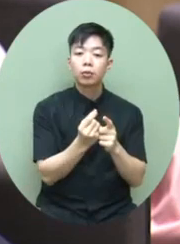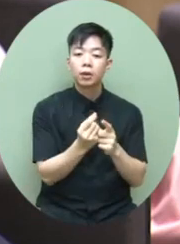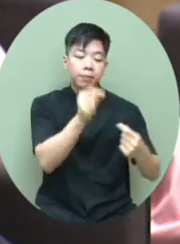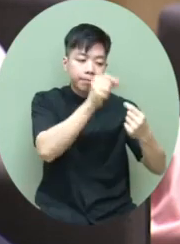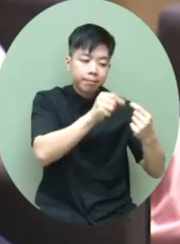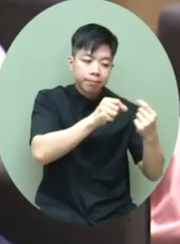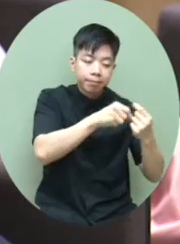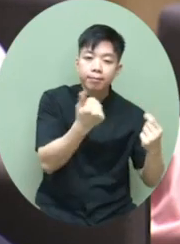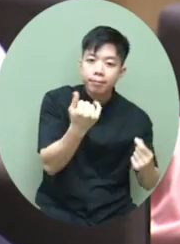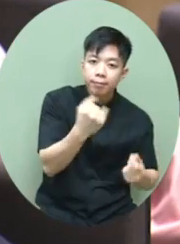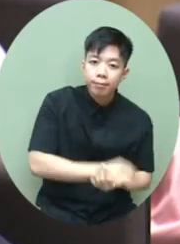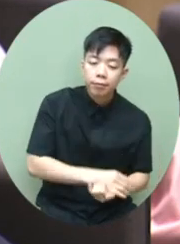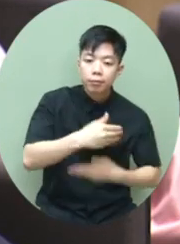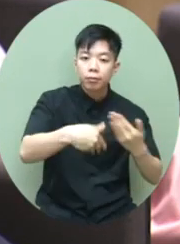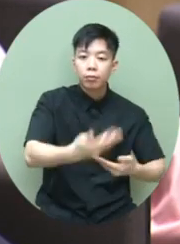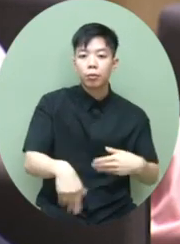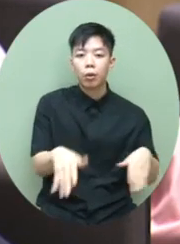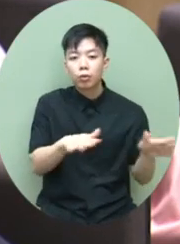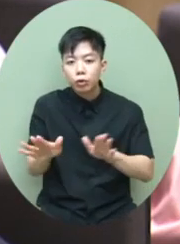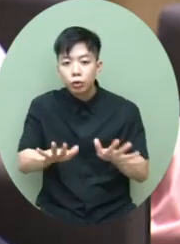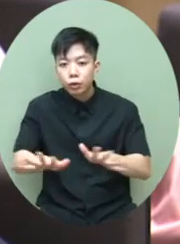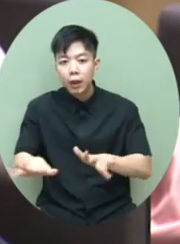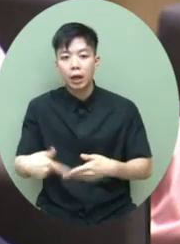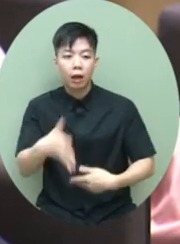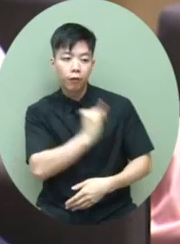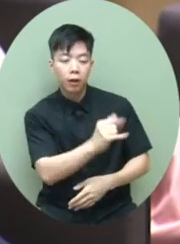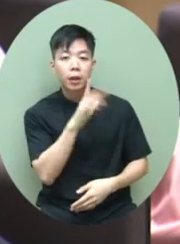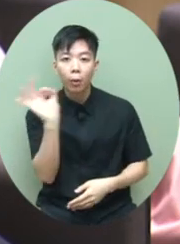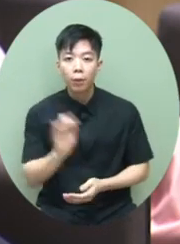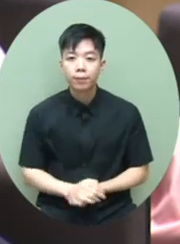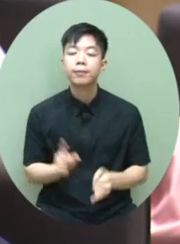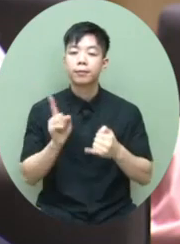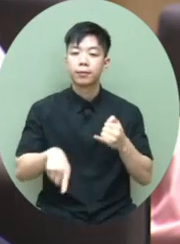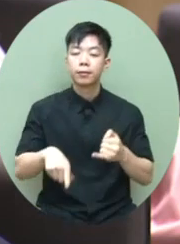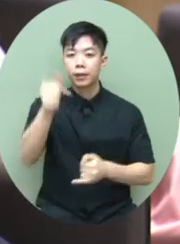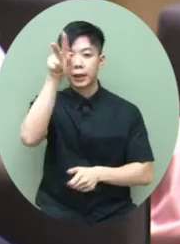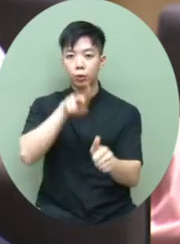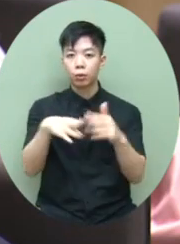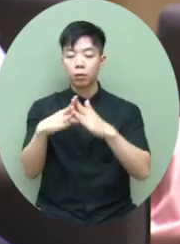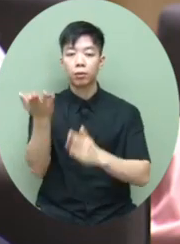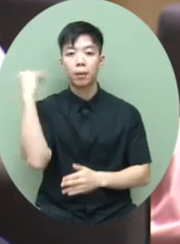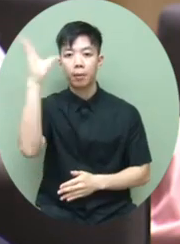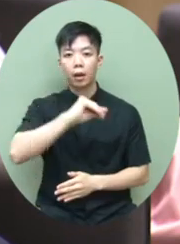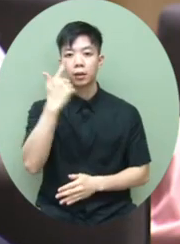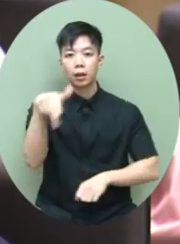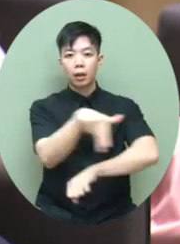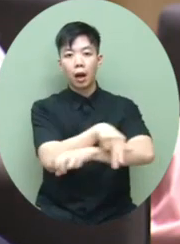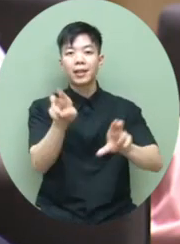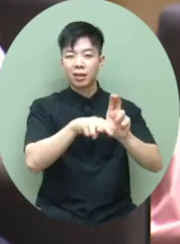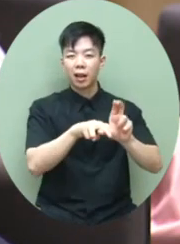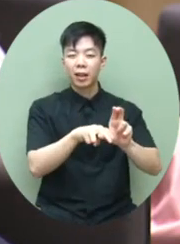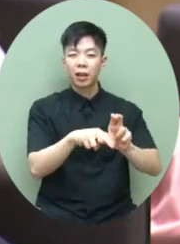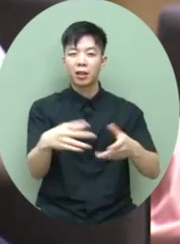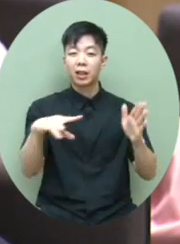或者會不會有什麼跟進或者懲處呢？最後想問一下 HA 那裡，其實昨晚即新界西的聯網都停